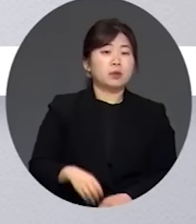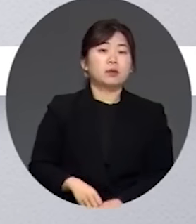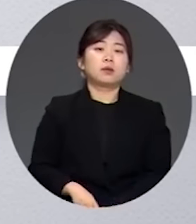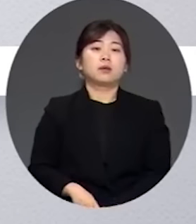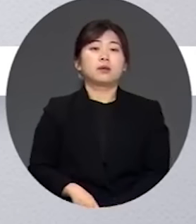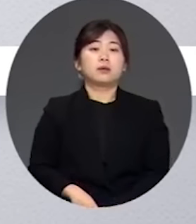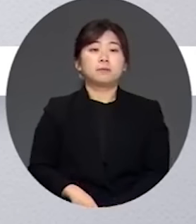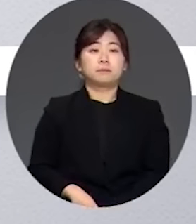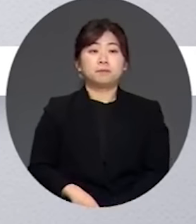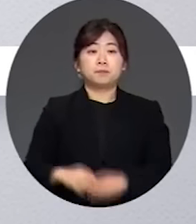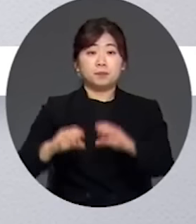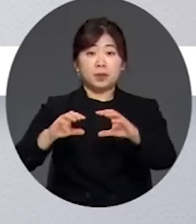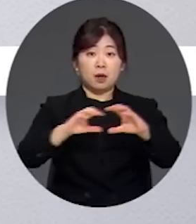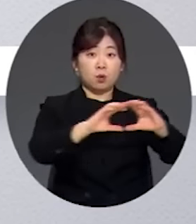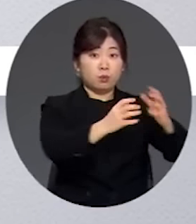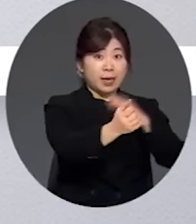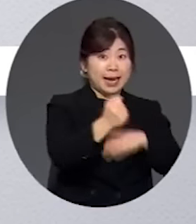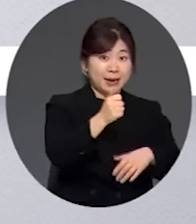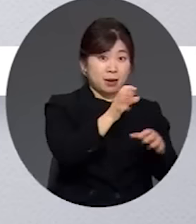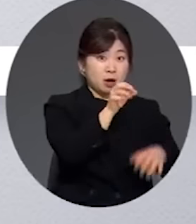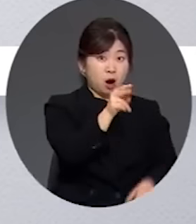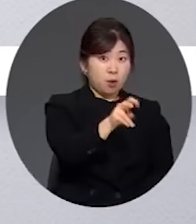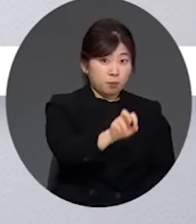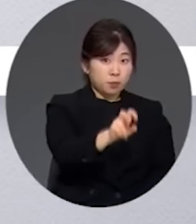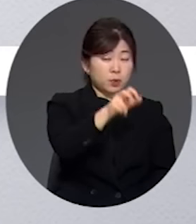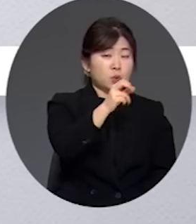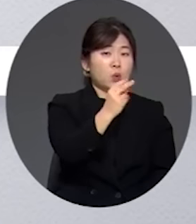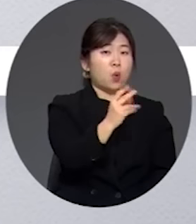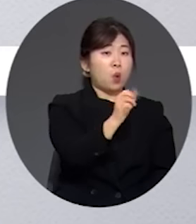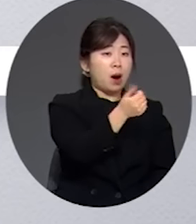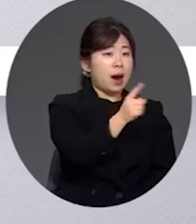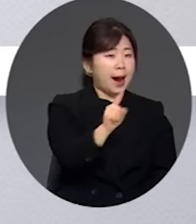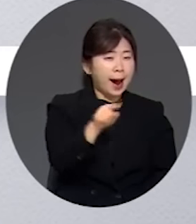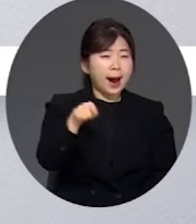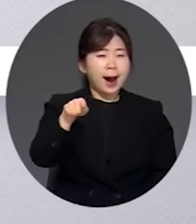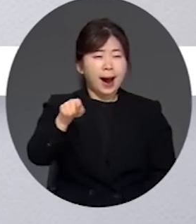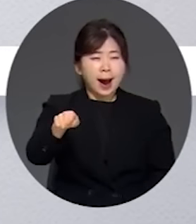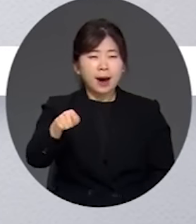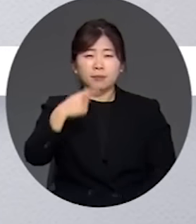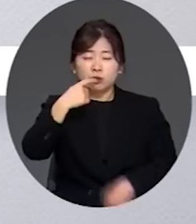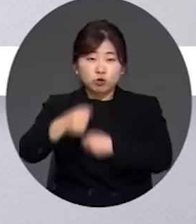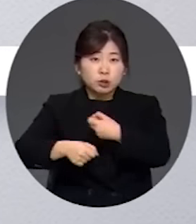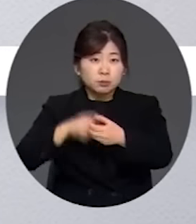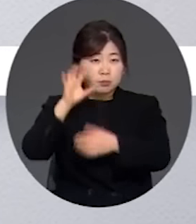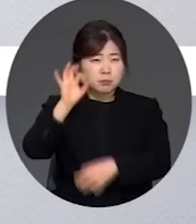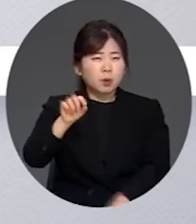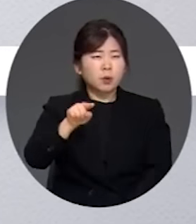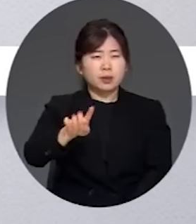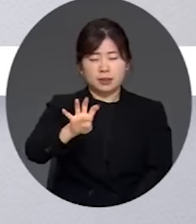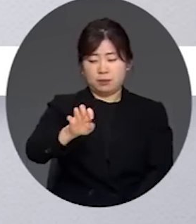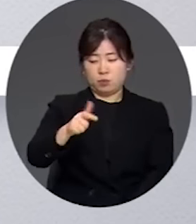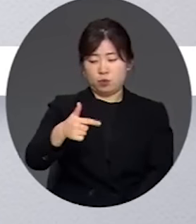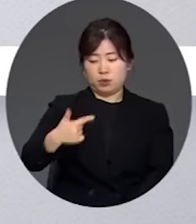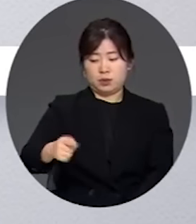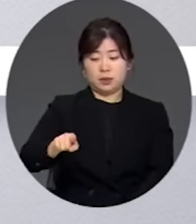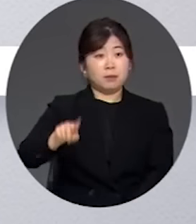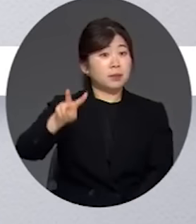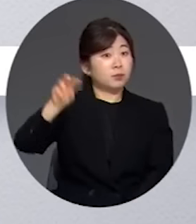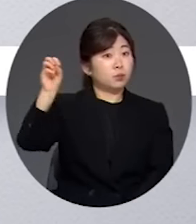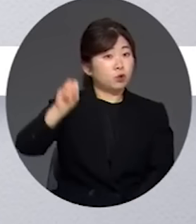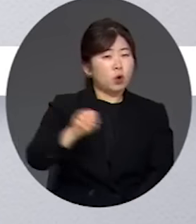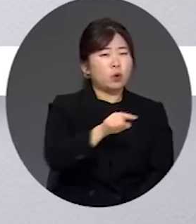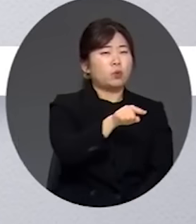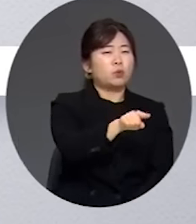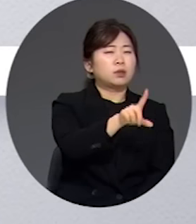내고 국민의 용한 이원 원장과의 가상대결 변광용 46.2%